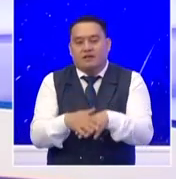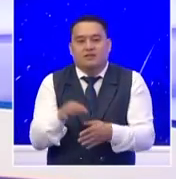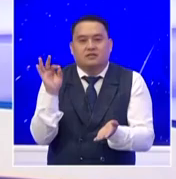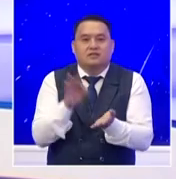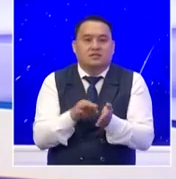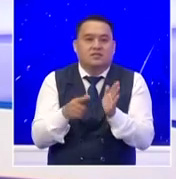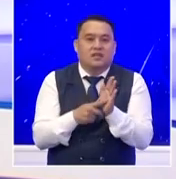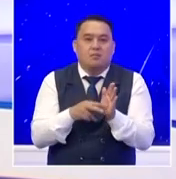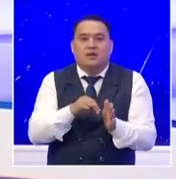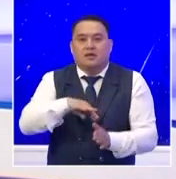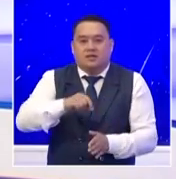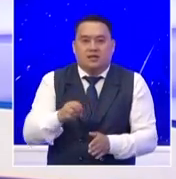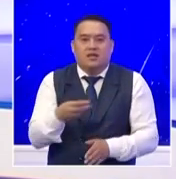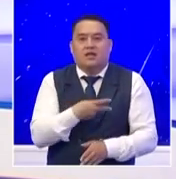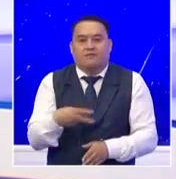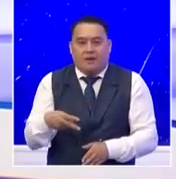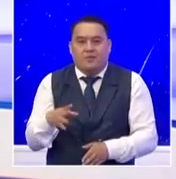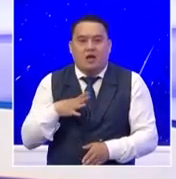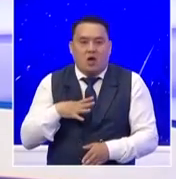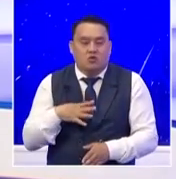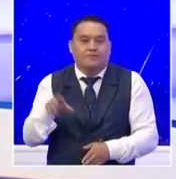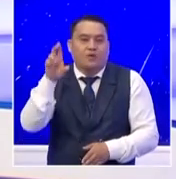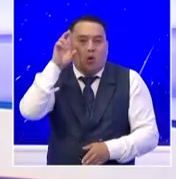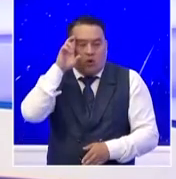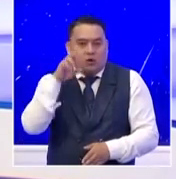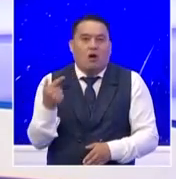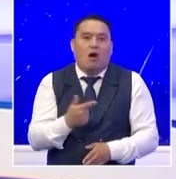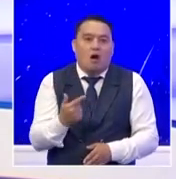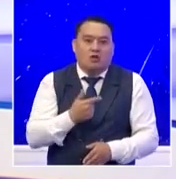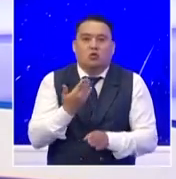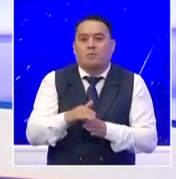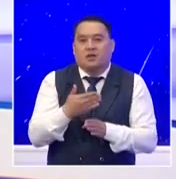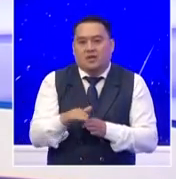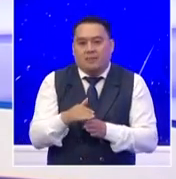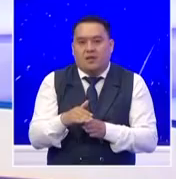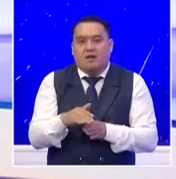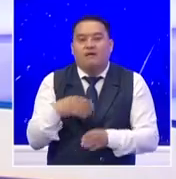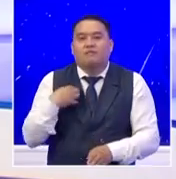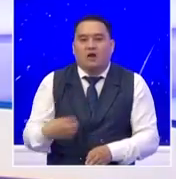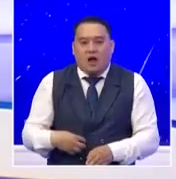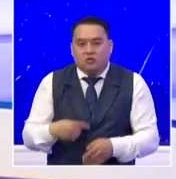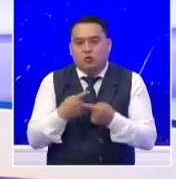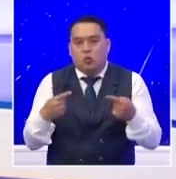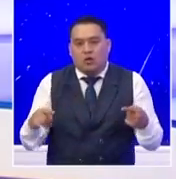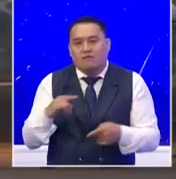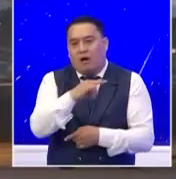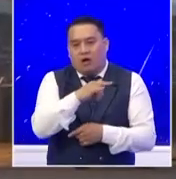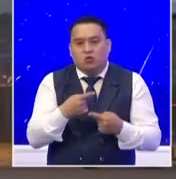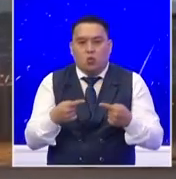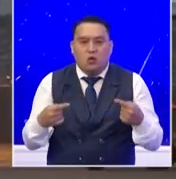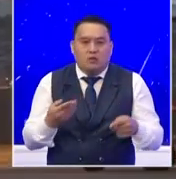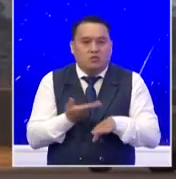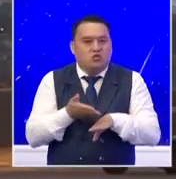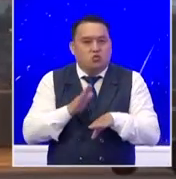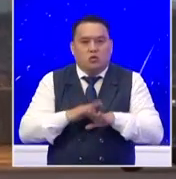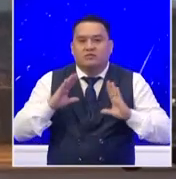цели 7 миллиардов евро. Речь, в частности, идет о государственных гарантиях по кредитам. Air France, как и другие авиаперевозчики, оказались в